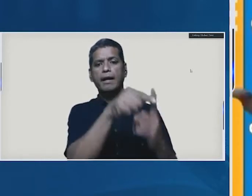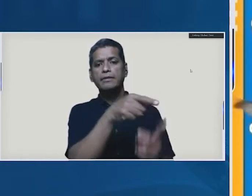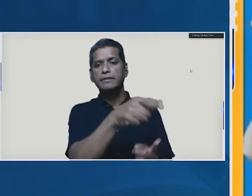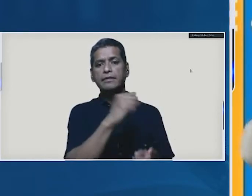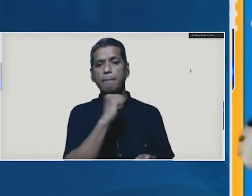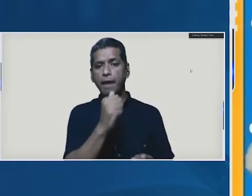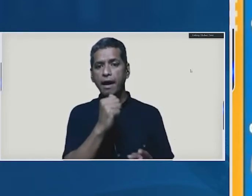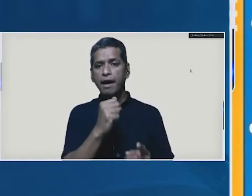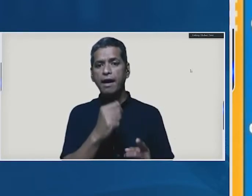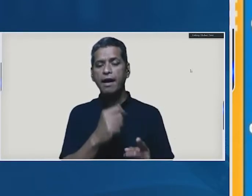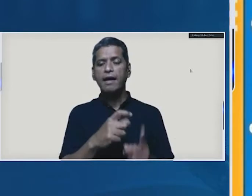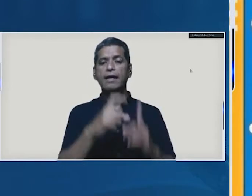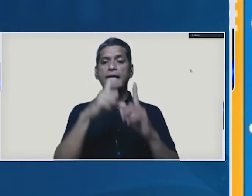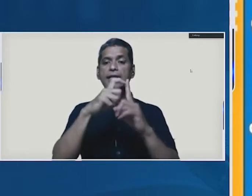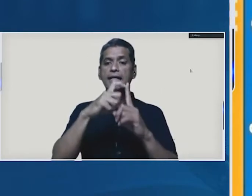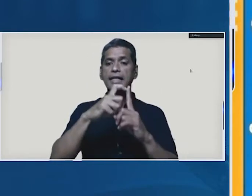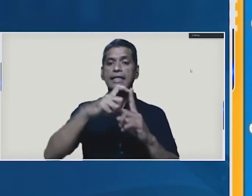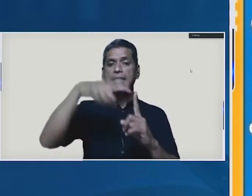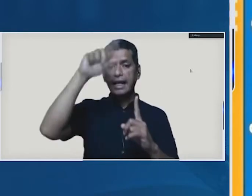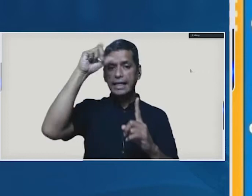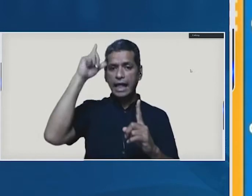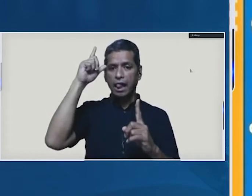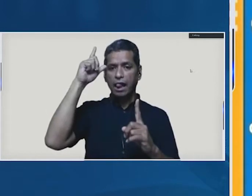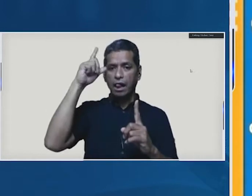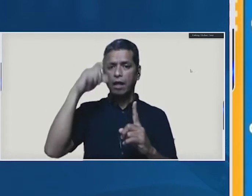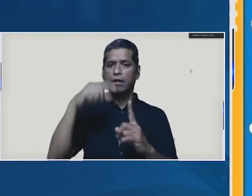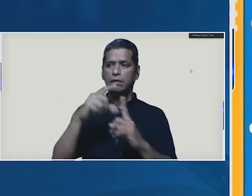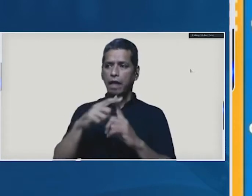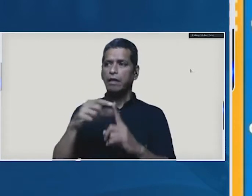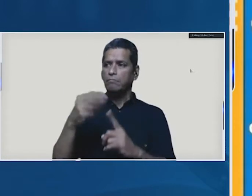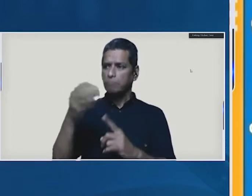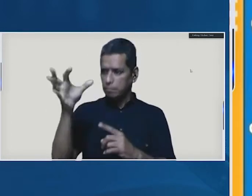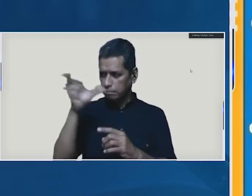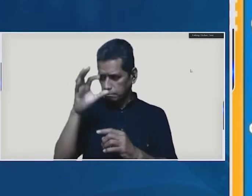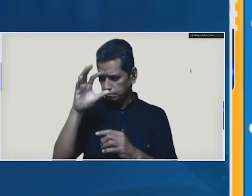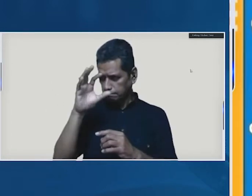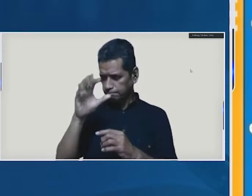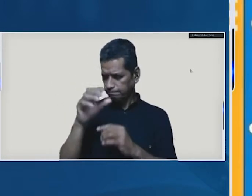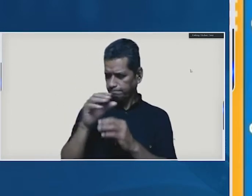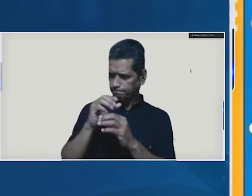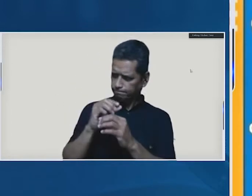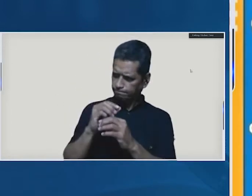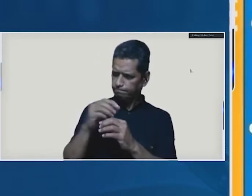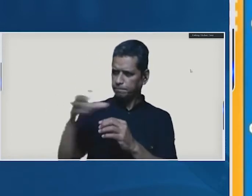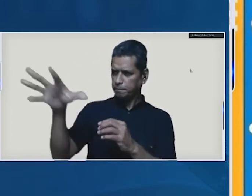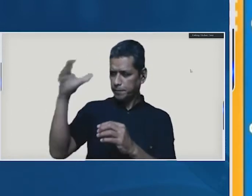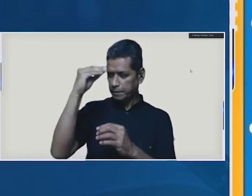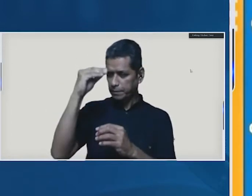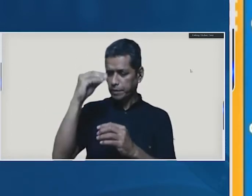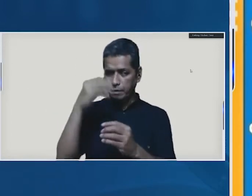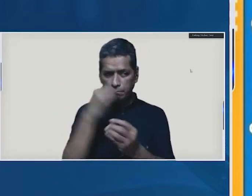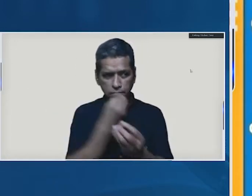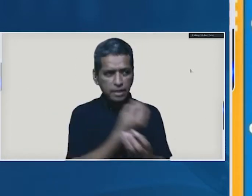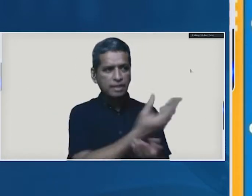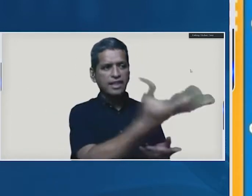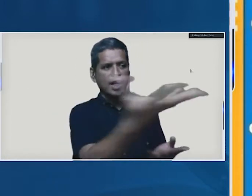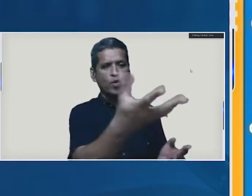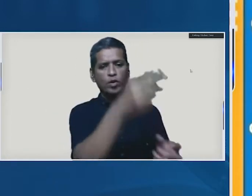beritahukan kepada sesama umat Tuhan bahwa Tuhan punya rencana